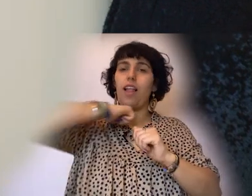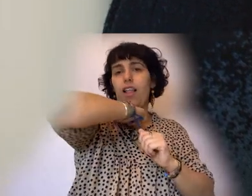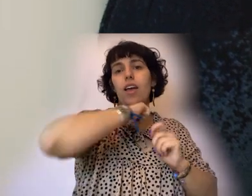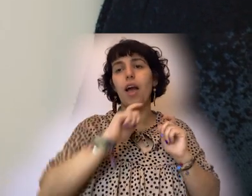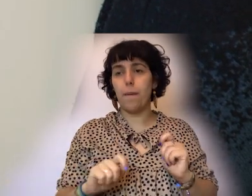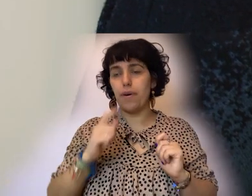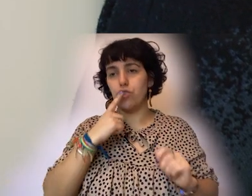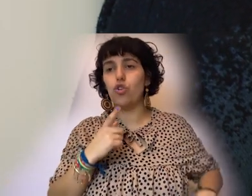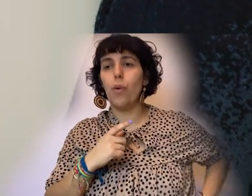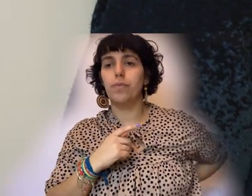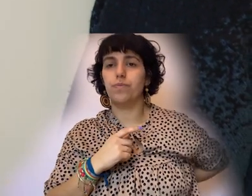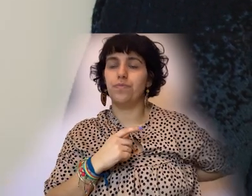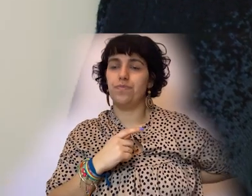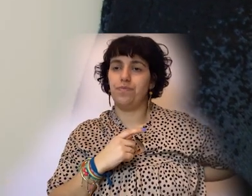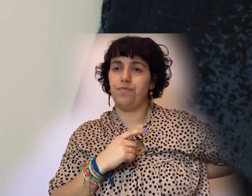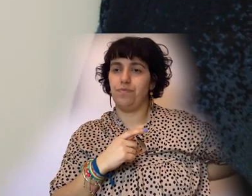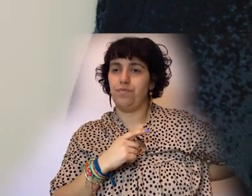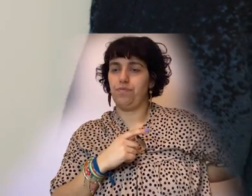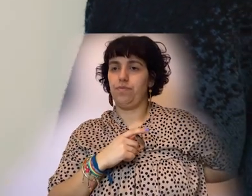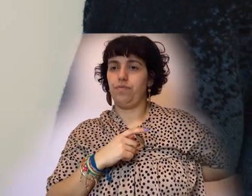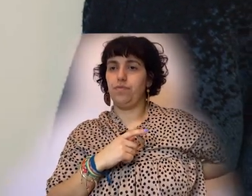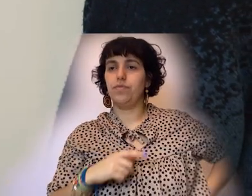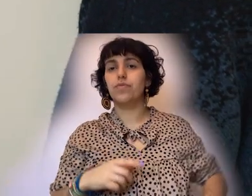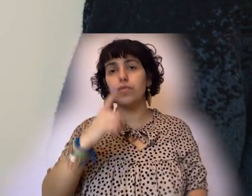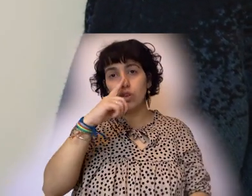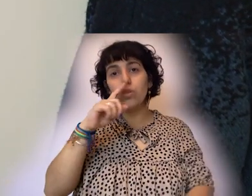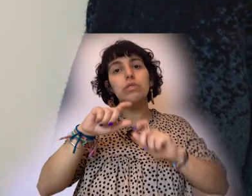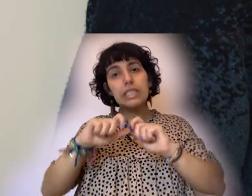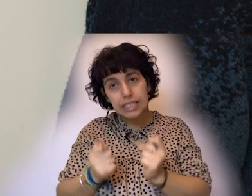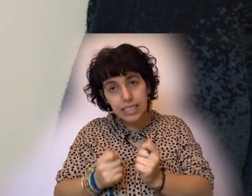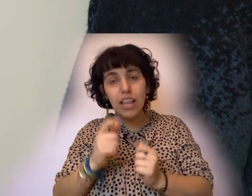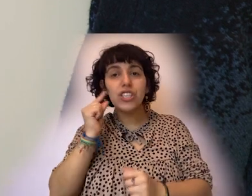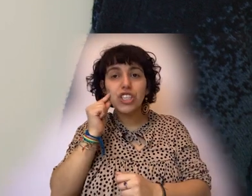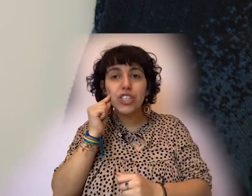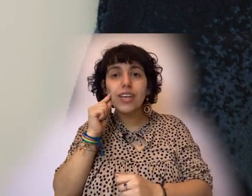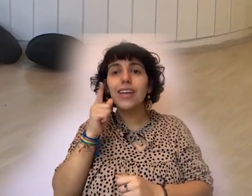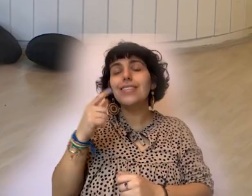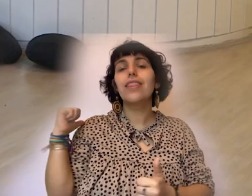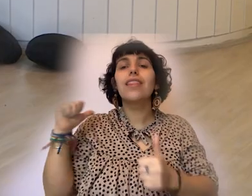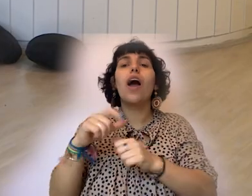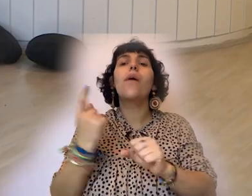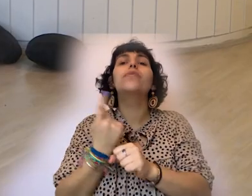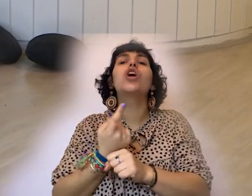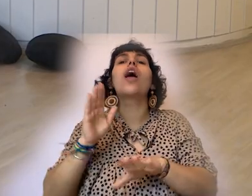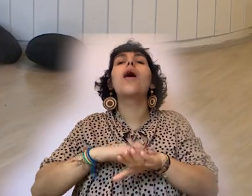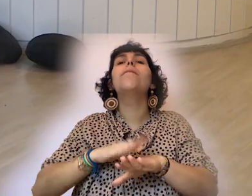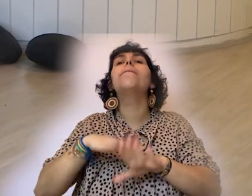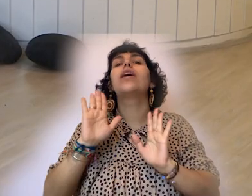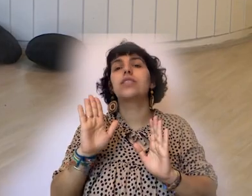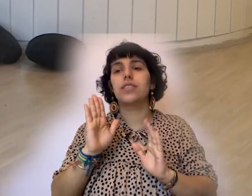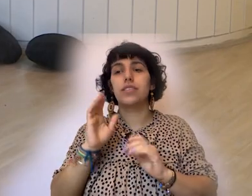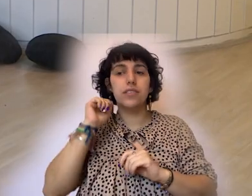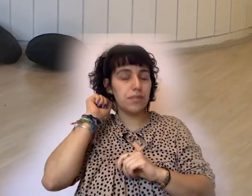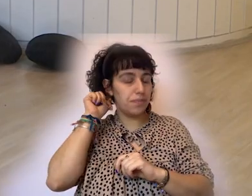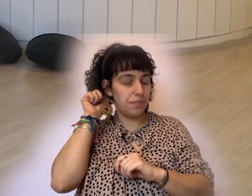çok zorlanacak bir diğer kişi de saç sarar gibi dirsek dışındaki diğer bir dirsek boşu da yandan gelen